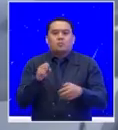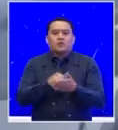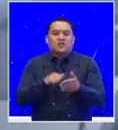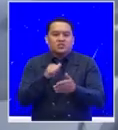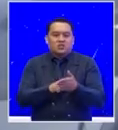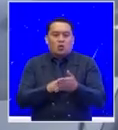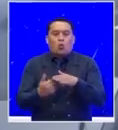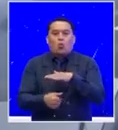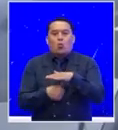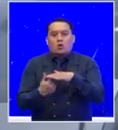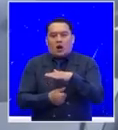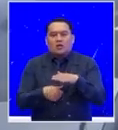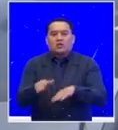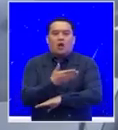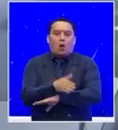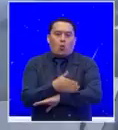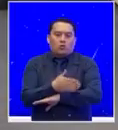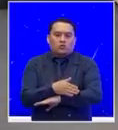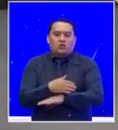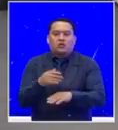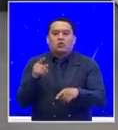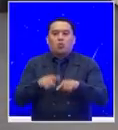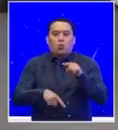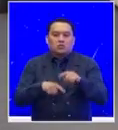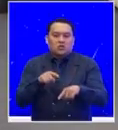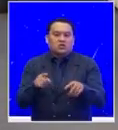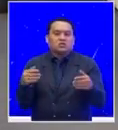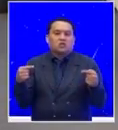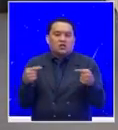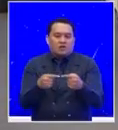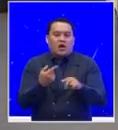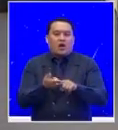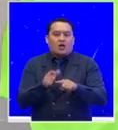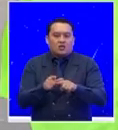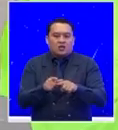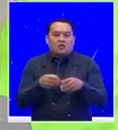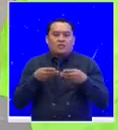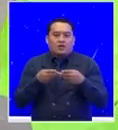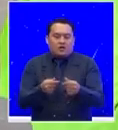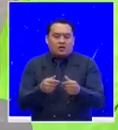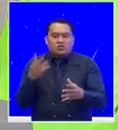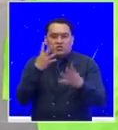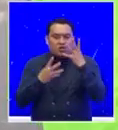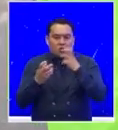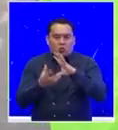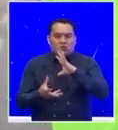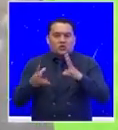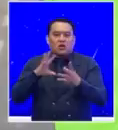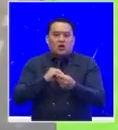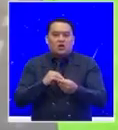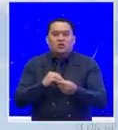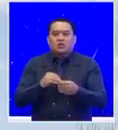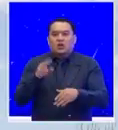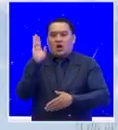причин гулять на улице или посещать родственников. Соответственно, это повлекло за собой серьезные последствия. Жители